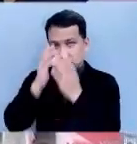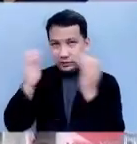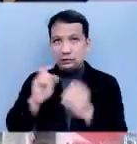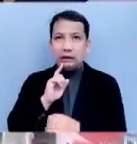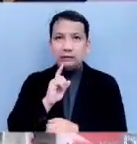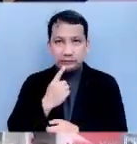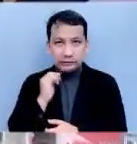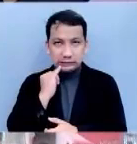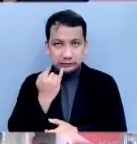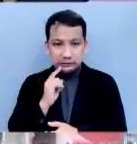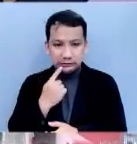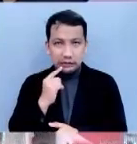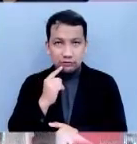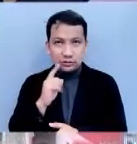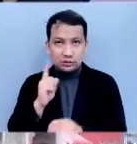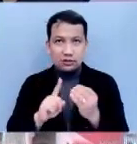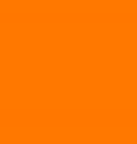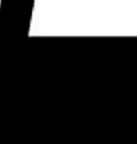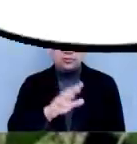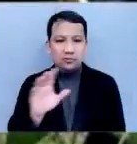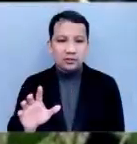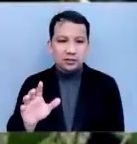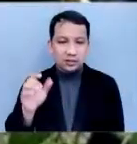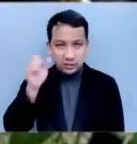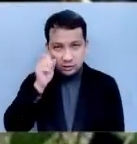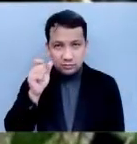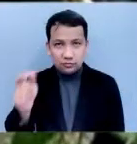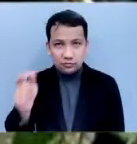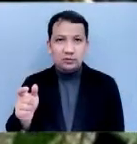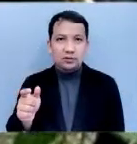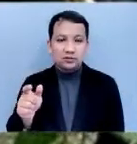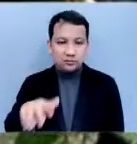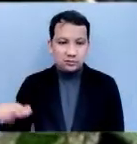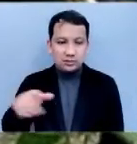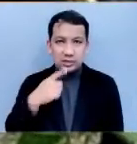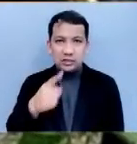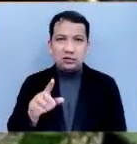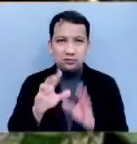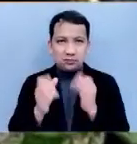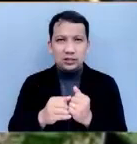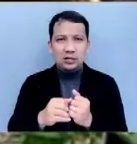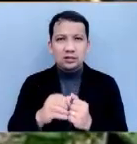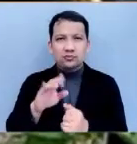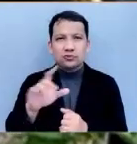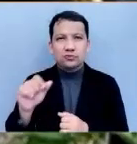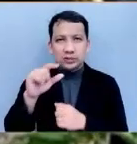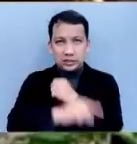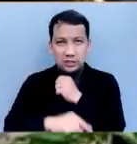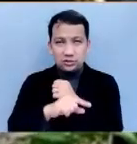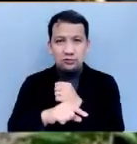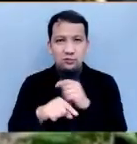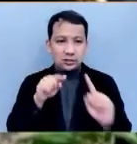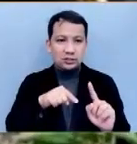selos. Nasa frontline ng balitang yan si Elaine Fulgencio. Sa masukal na bahaging ito ng Barangay Cadit, Buenavista, Quezon, natagpuan